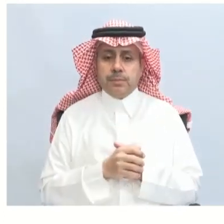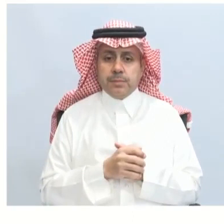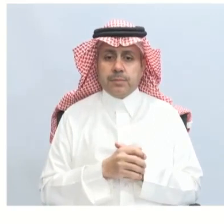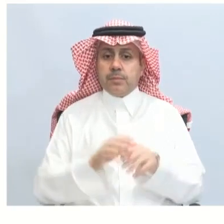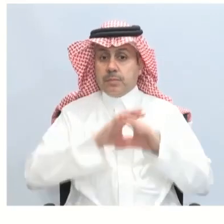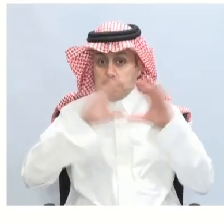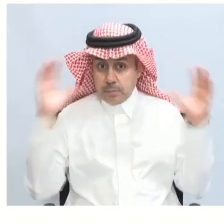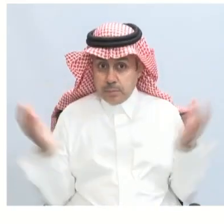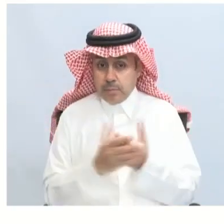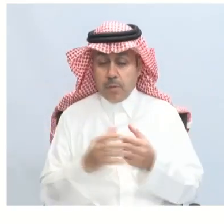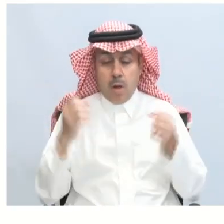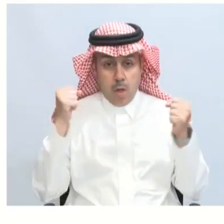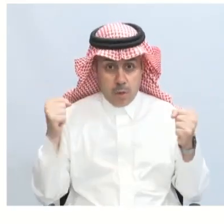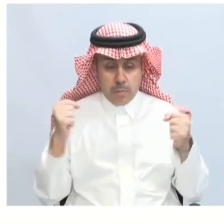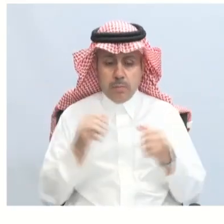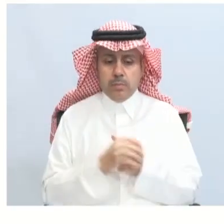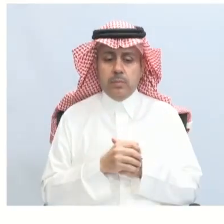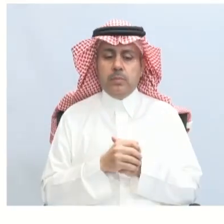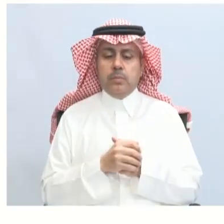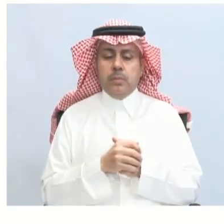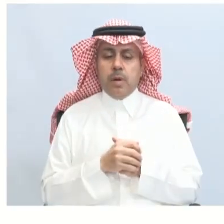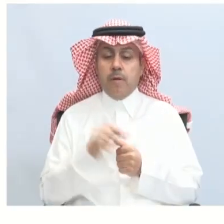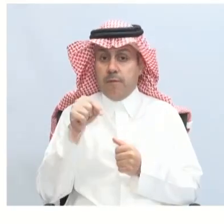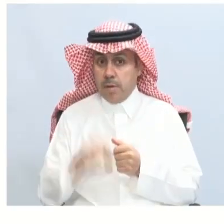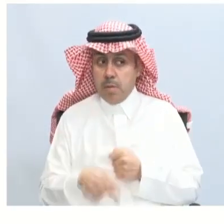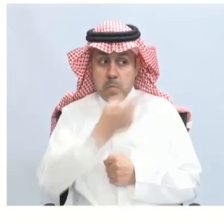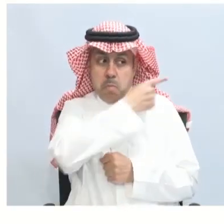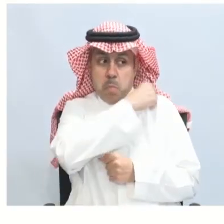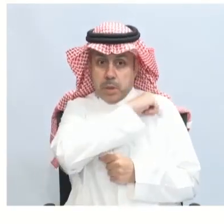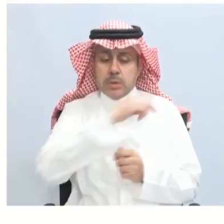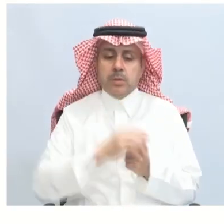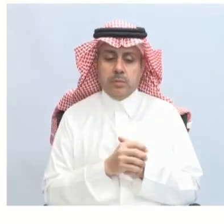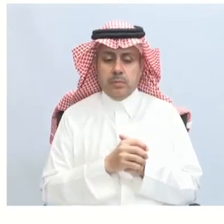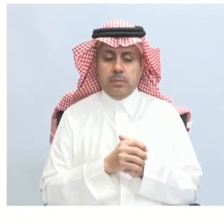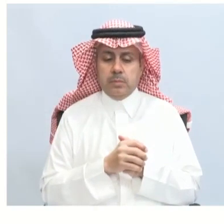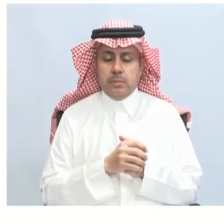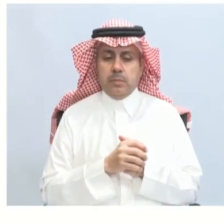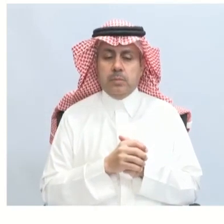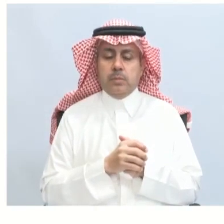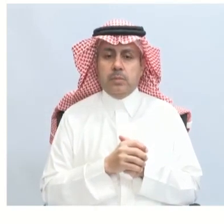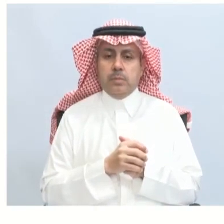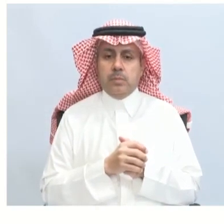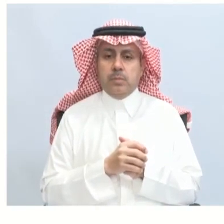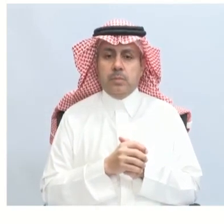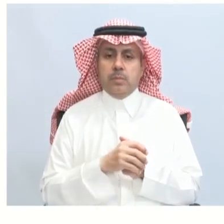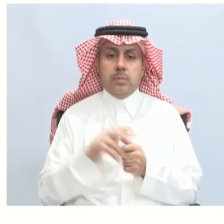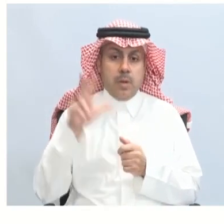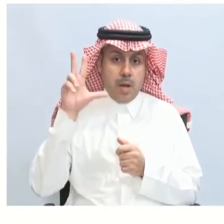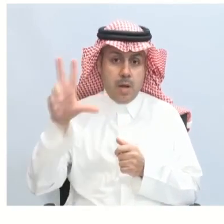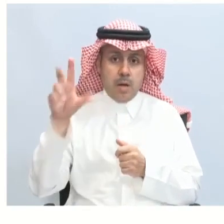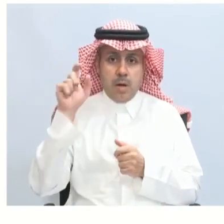هو مستعظم ويعتبر من المعاصي هو نقول هذا هذا ما يطلق